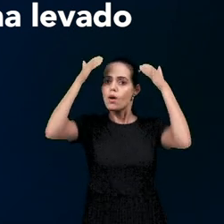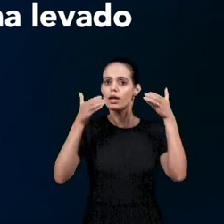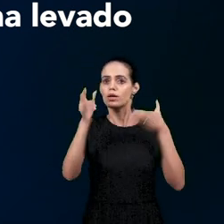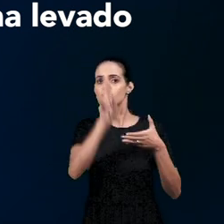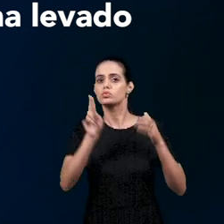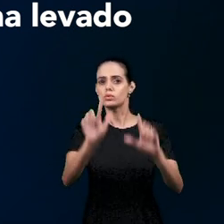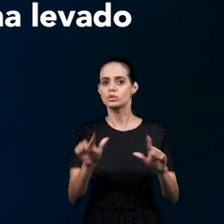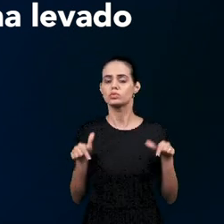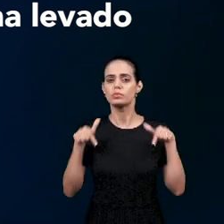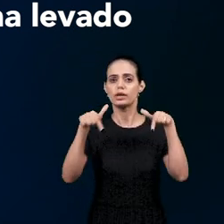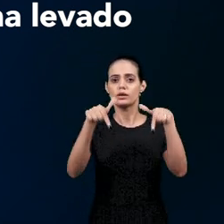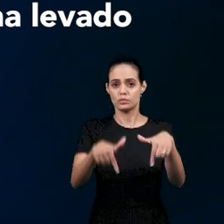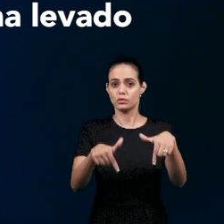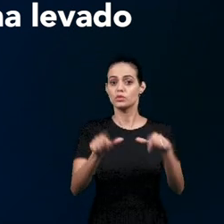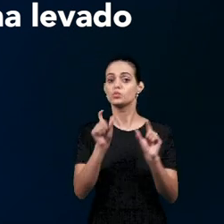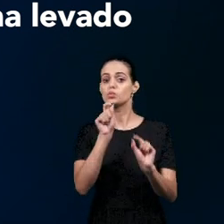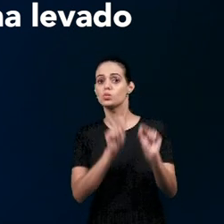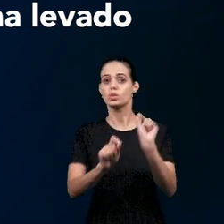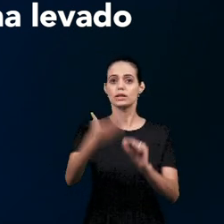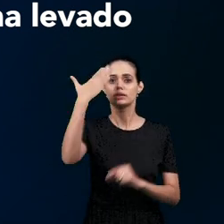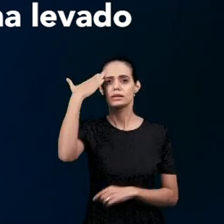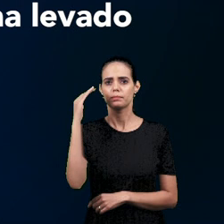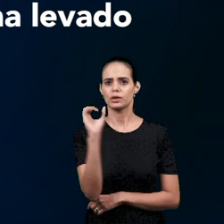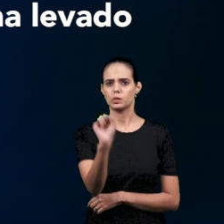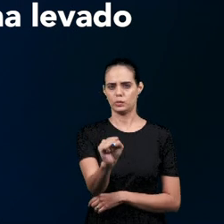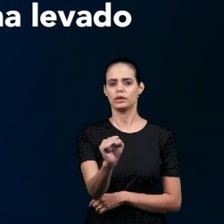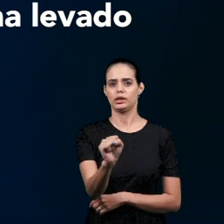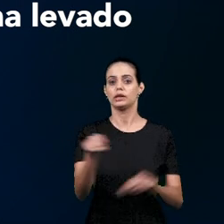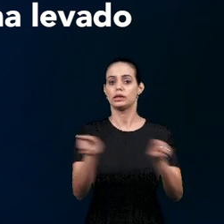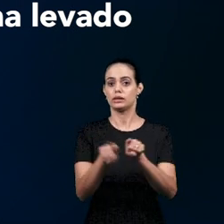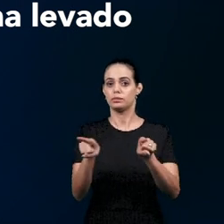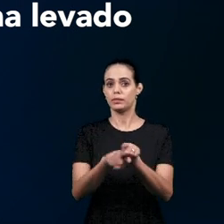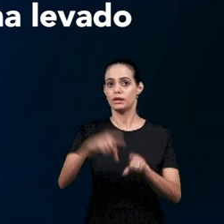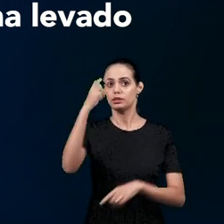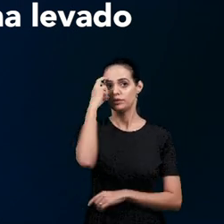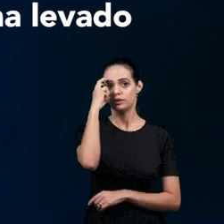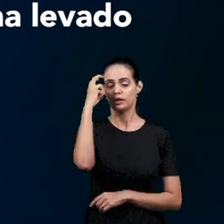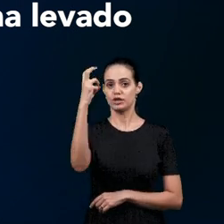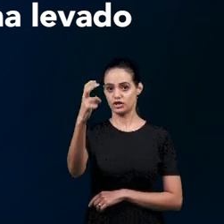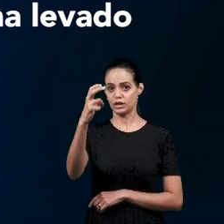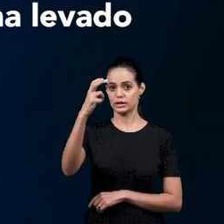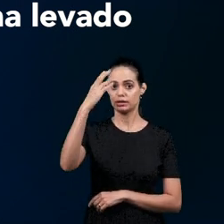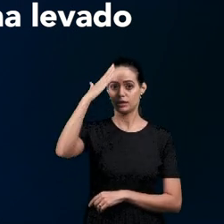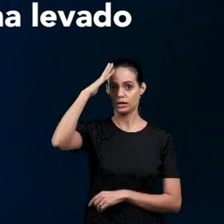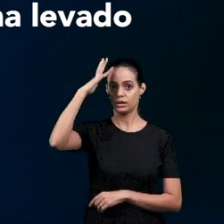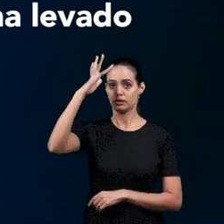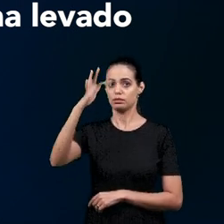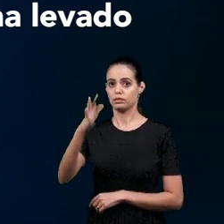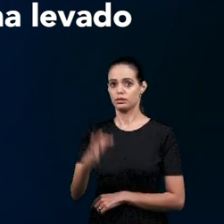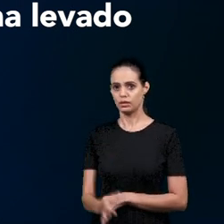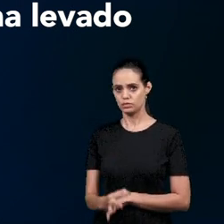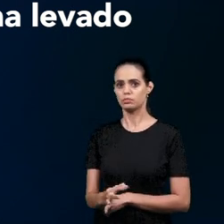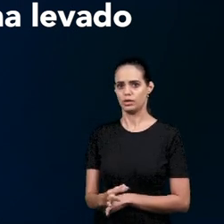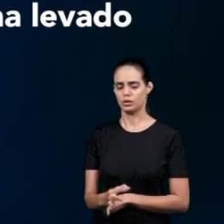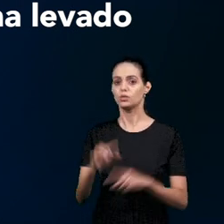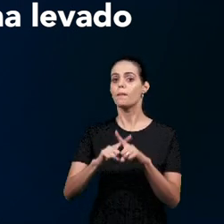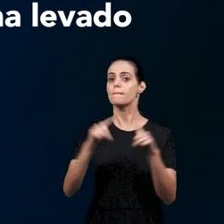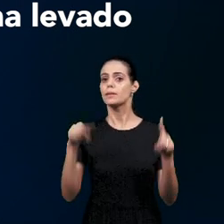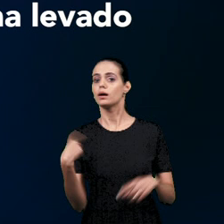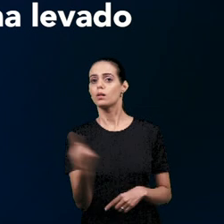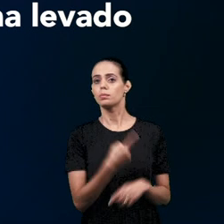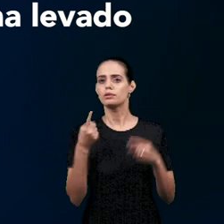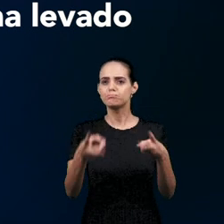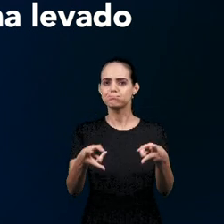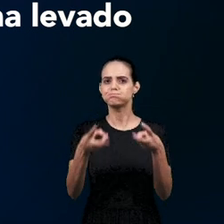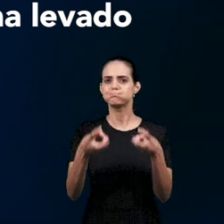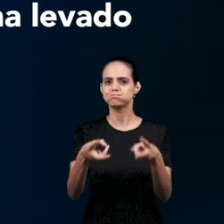ou discernement, mais nous pouvons souligner que, dans le cas d'Abiathar, le roi a agi selon les opérations de l'Esprit du